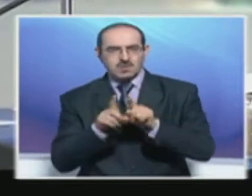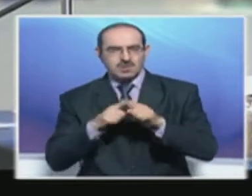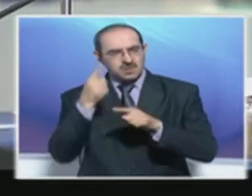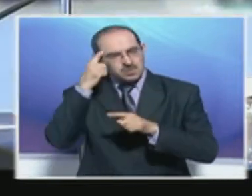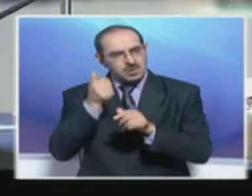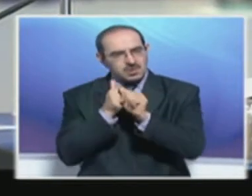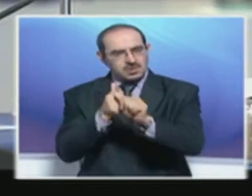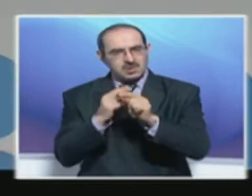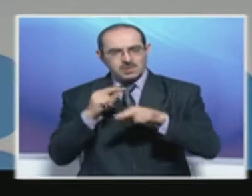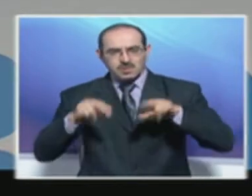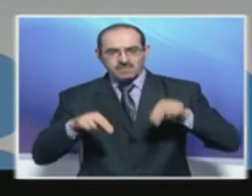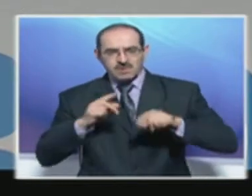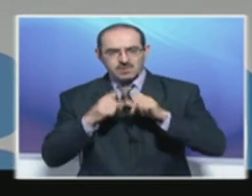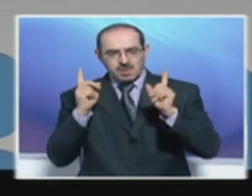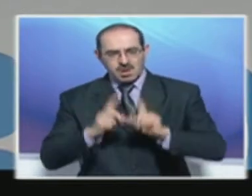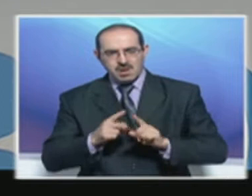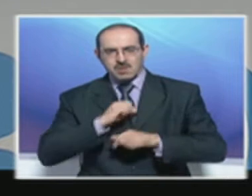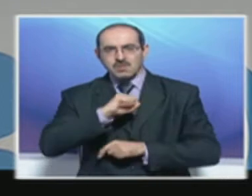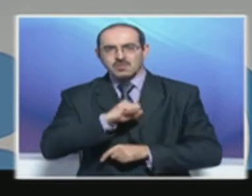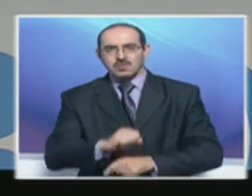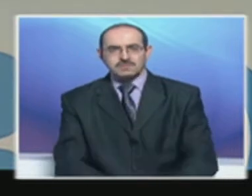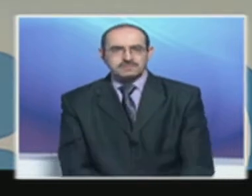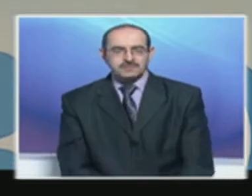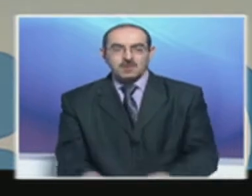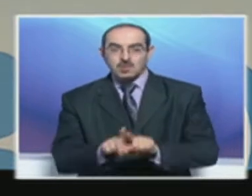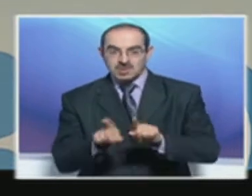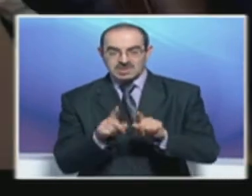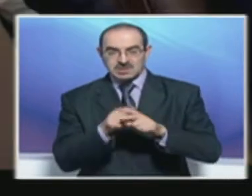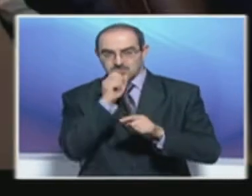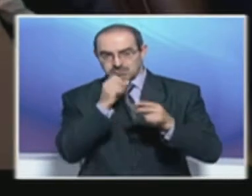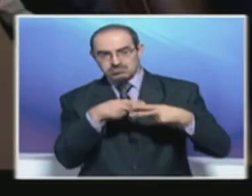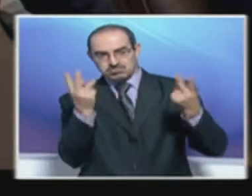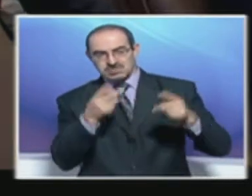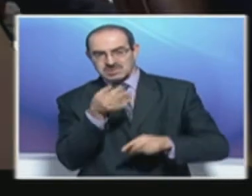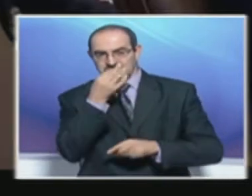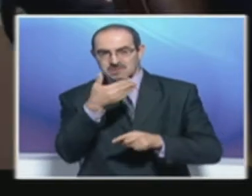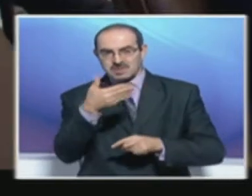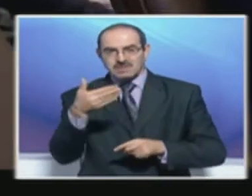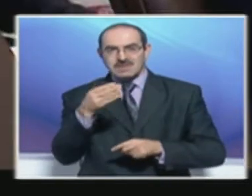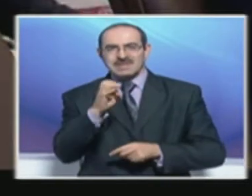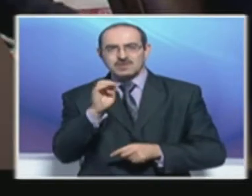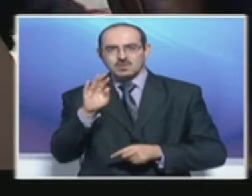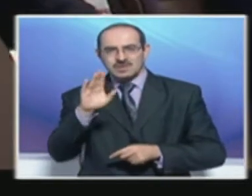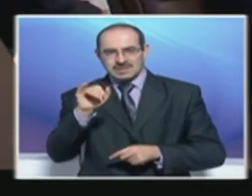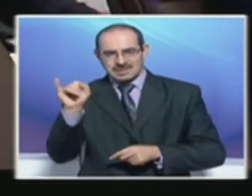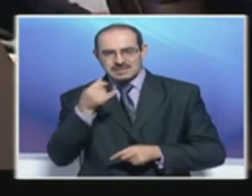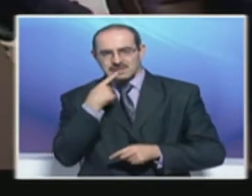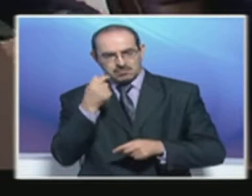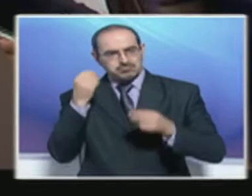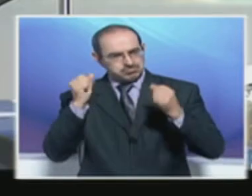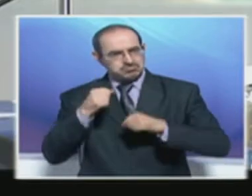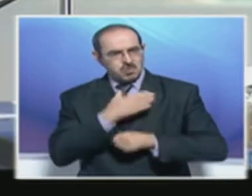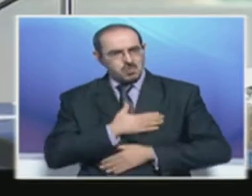لمتابعة اتفاق فيينا لخفض الإنتاج. وبالمناسبة أكد مصطفى قيطوني أنه راض على